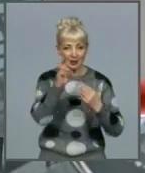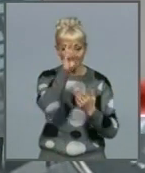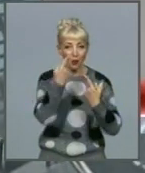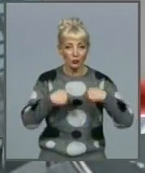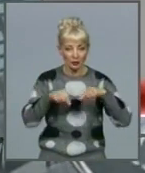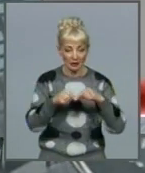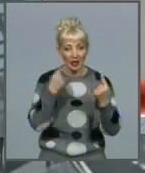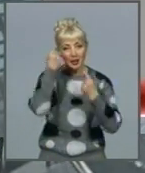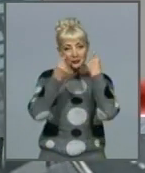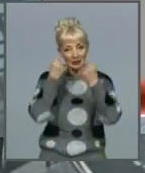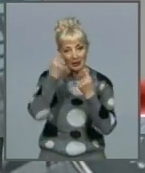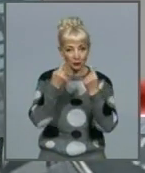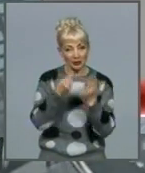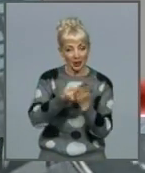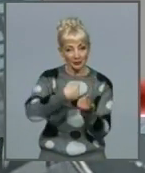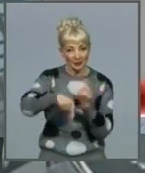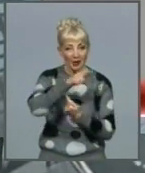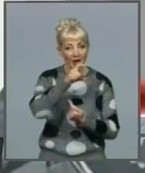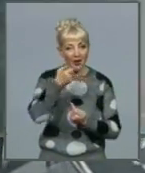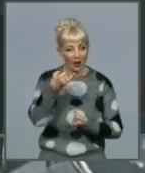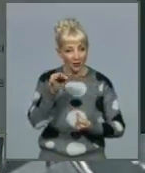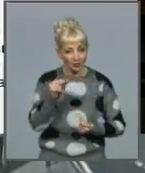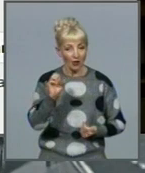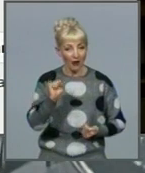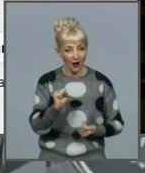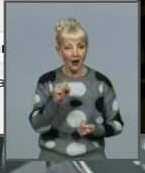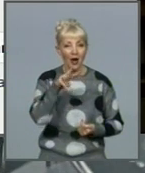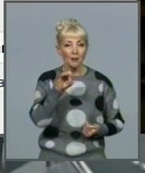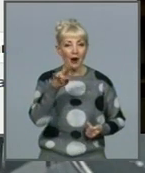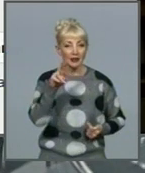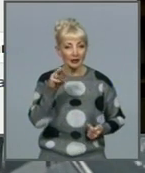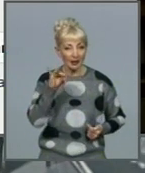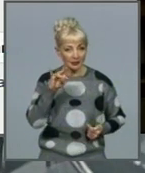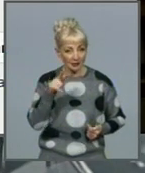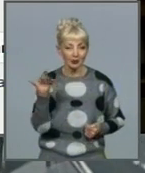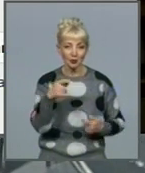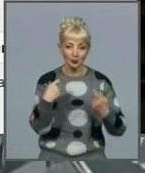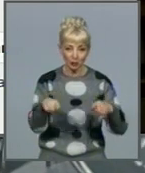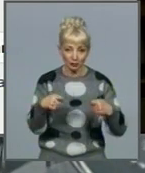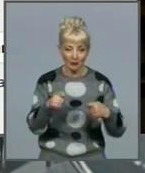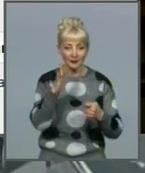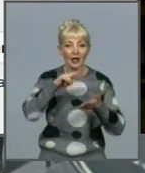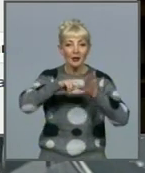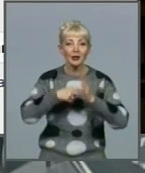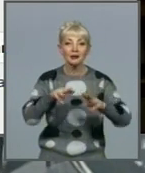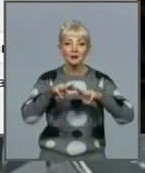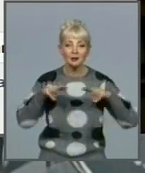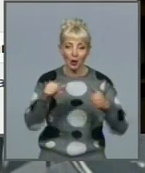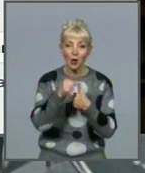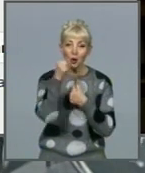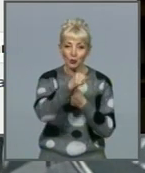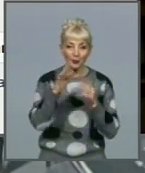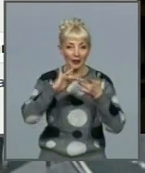бізнесу, HR, маркетингу та продажів. У планах міністерських, окрім онлайн-сервісів, створити